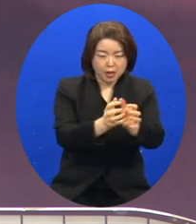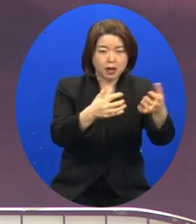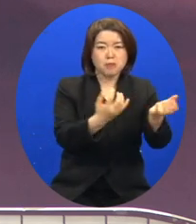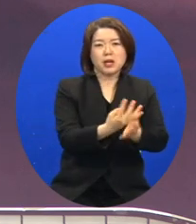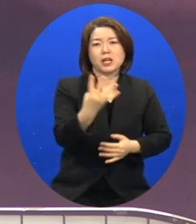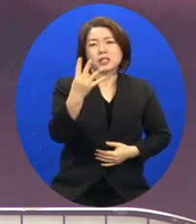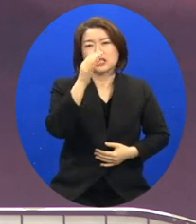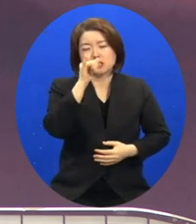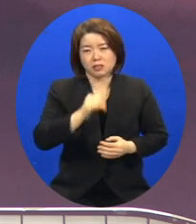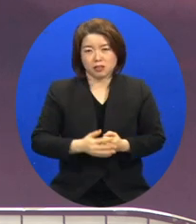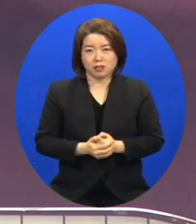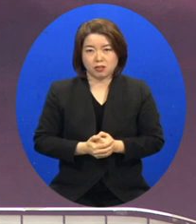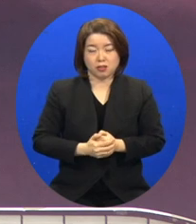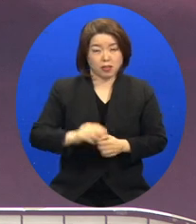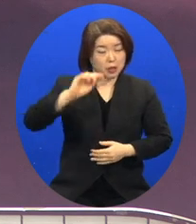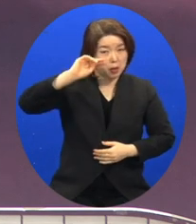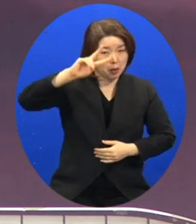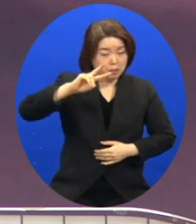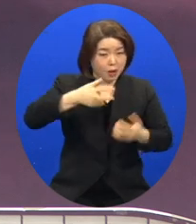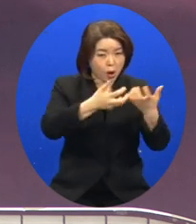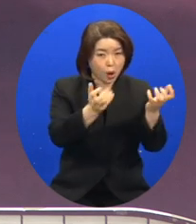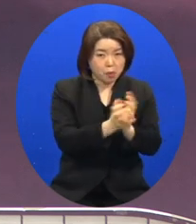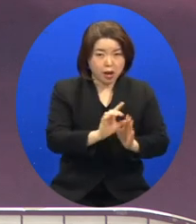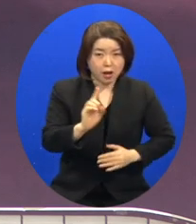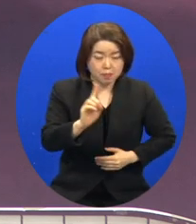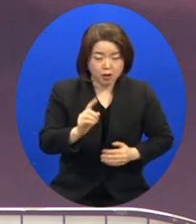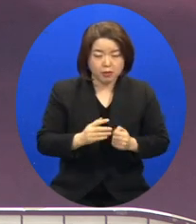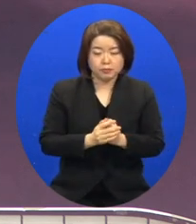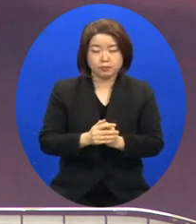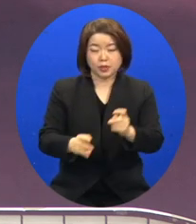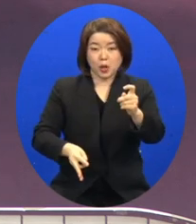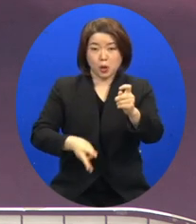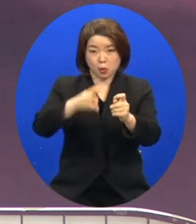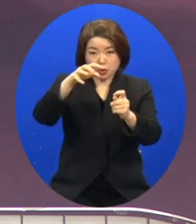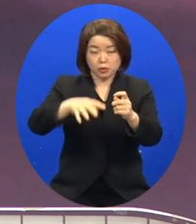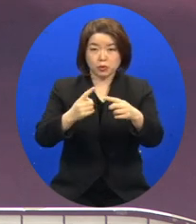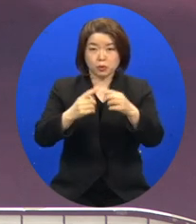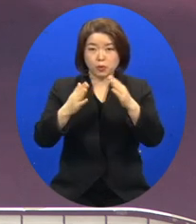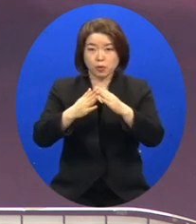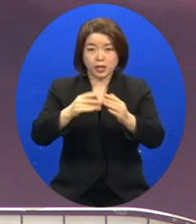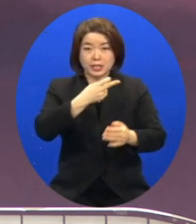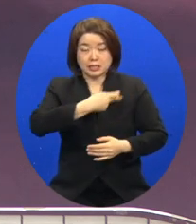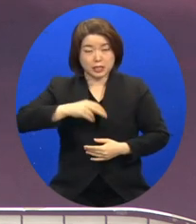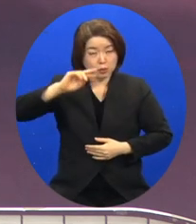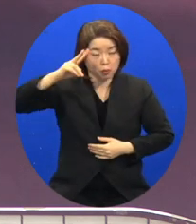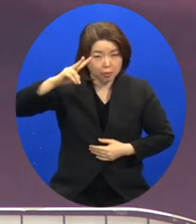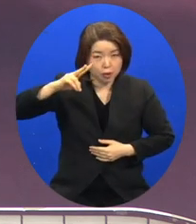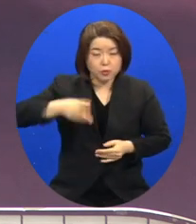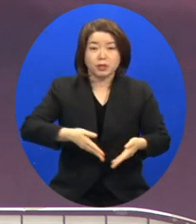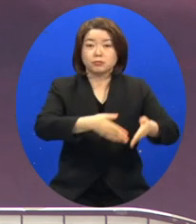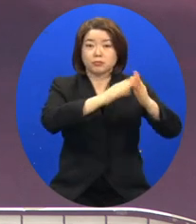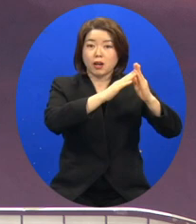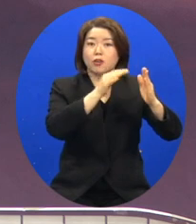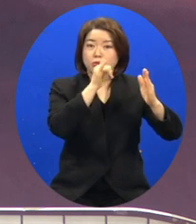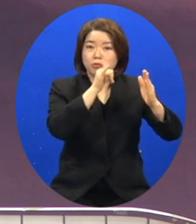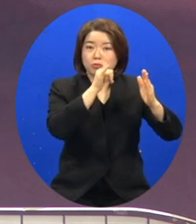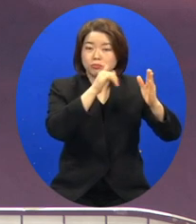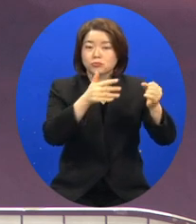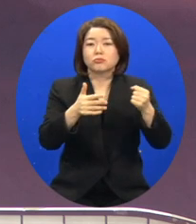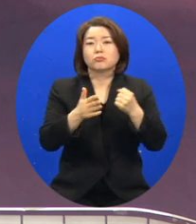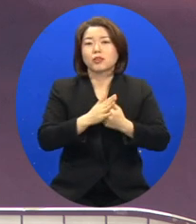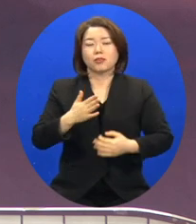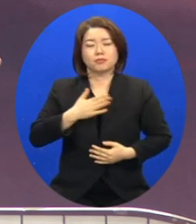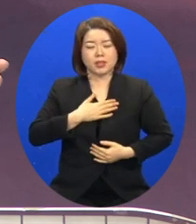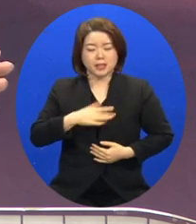바울 파는 고린도 교회가 사도 바울이 개척을 했습니다 그러니까 당연히 아 내가 사도 바울과